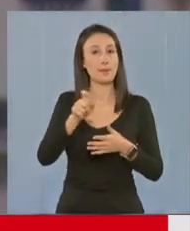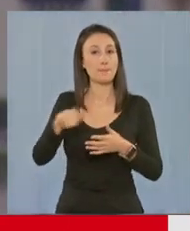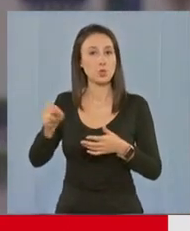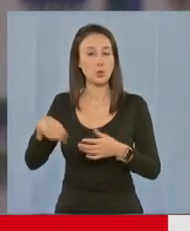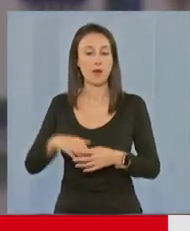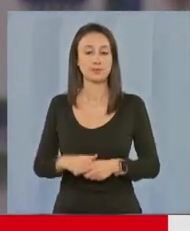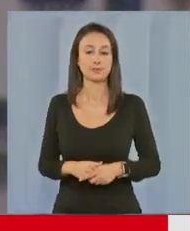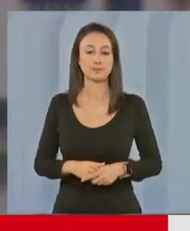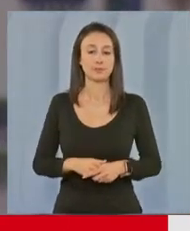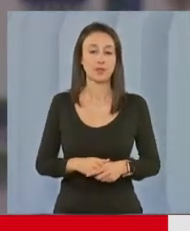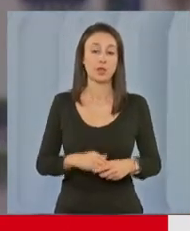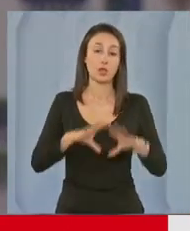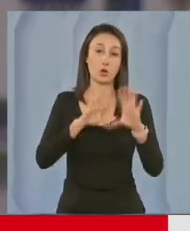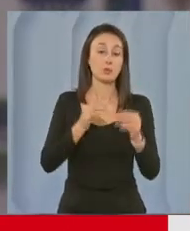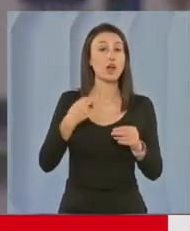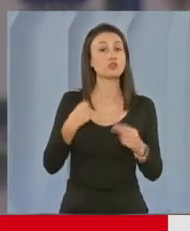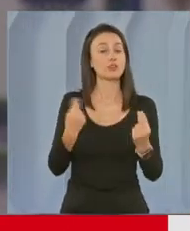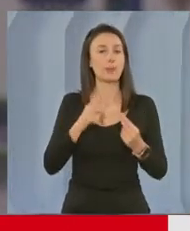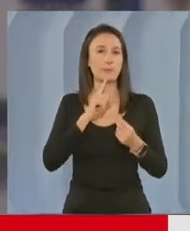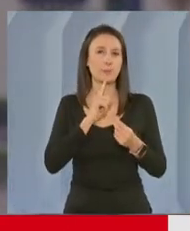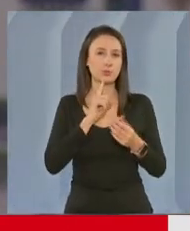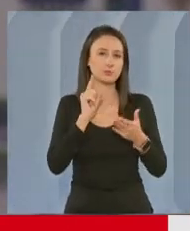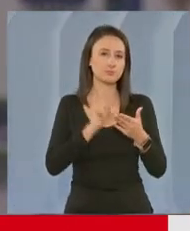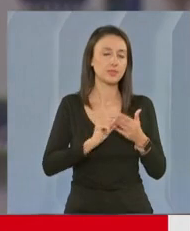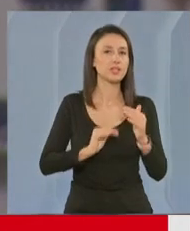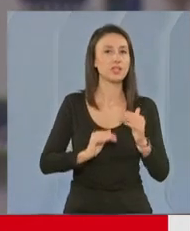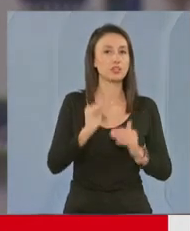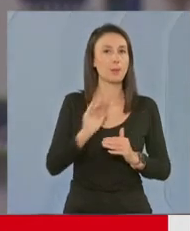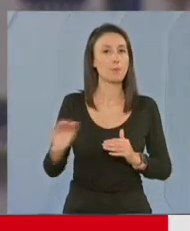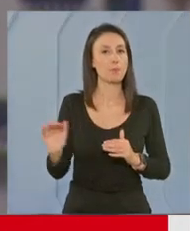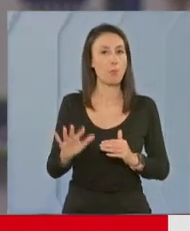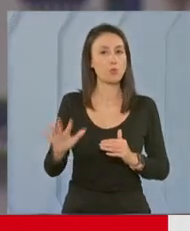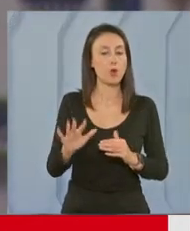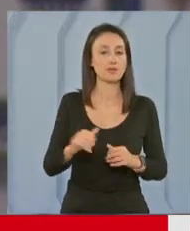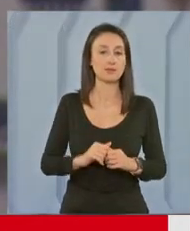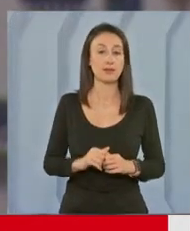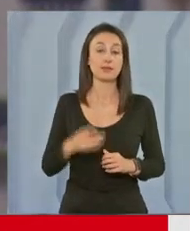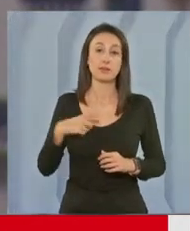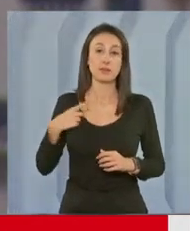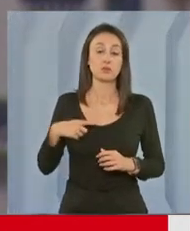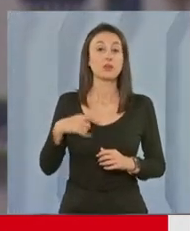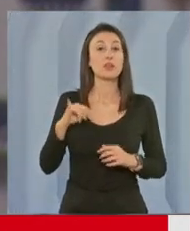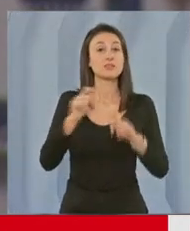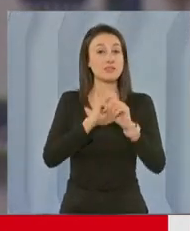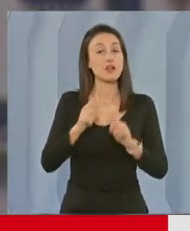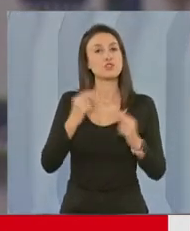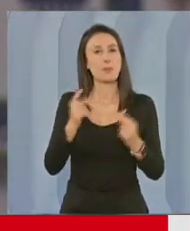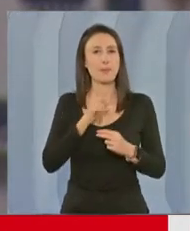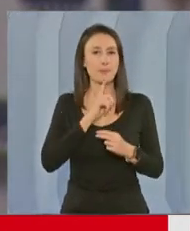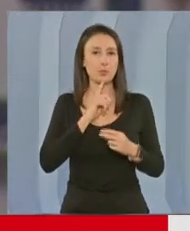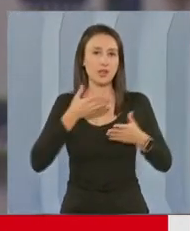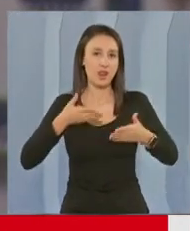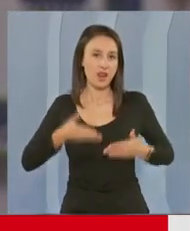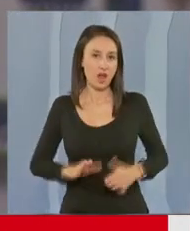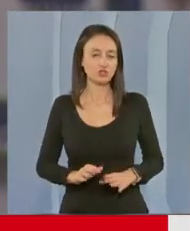locuitori. De asemenea, România are și printre cele mai mici rate de creștere a populației din lume și se află și printre țările cu cele mai puține